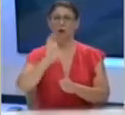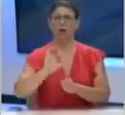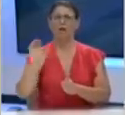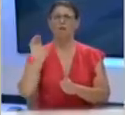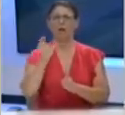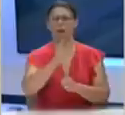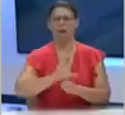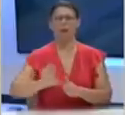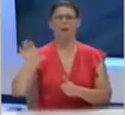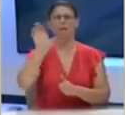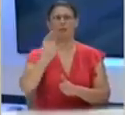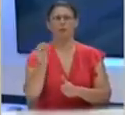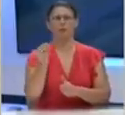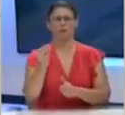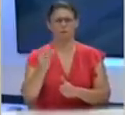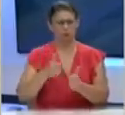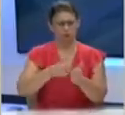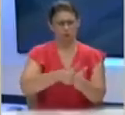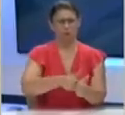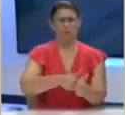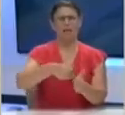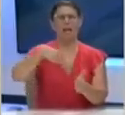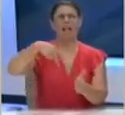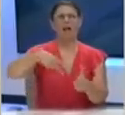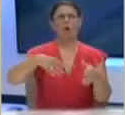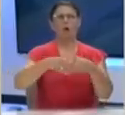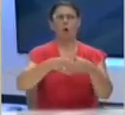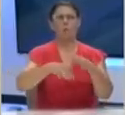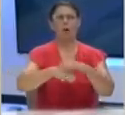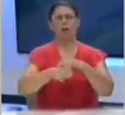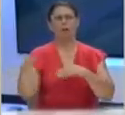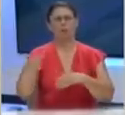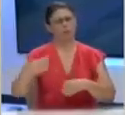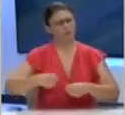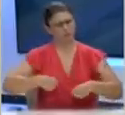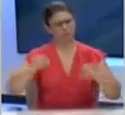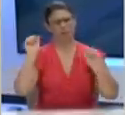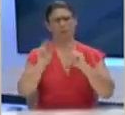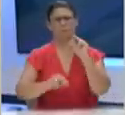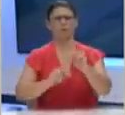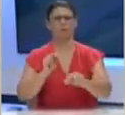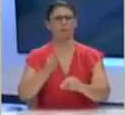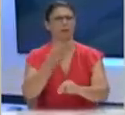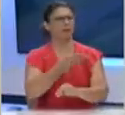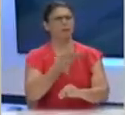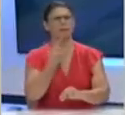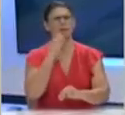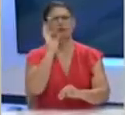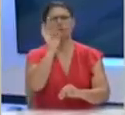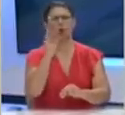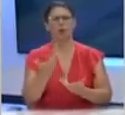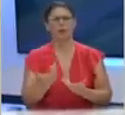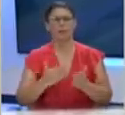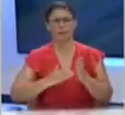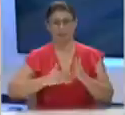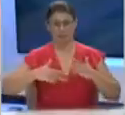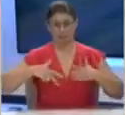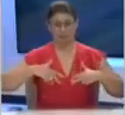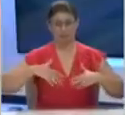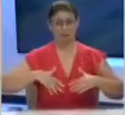σας, ακολουθώντας το Λαϊκό Κόμμα και την Ακροδεξιά, καταψήφισαν. Αλλιώς εσείς τι σκοπεύετε να κάνετε? Γιατί η υπηρεσιακή